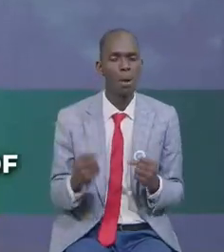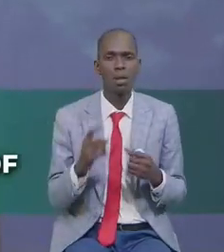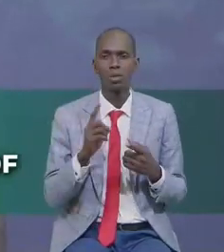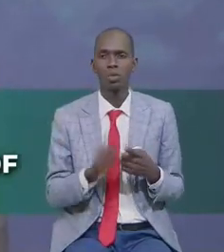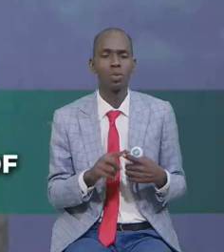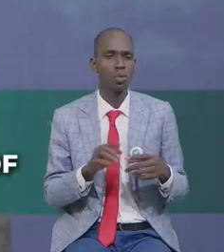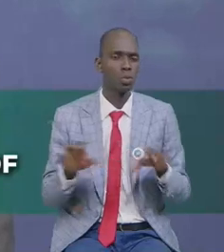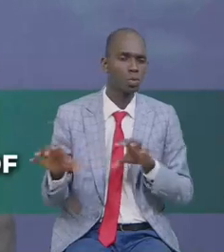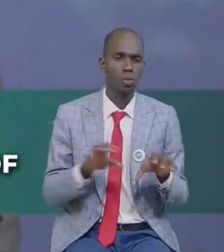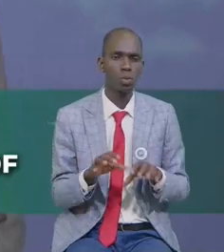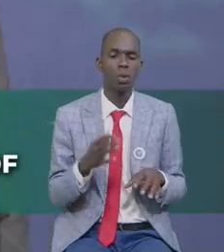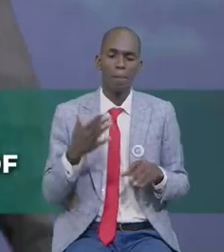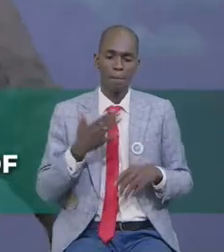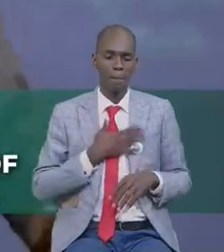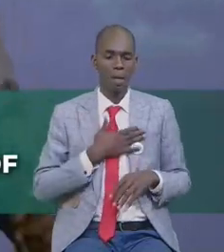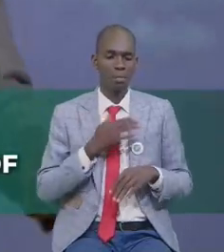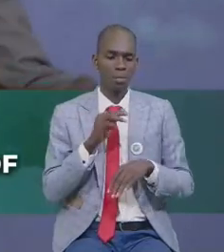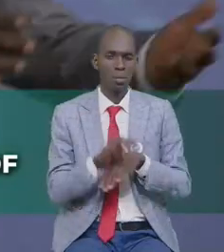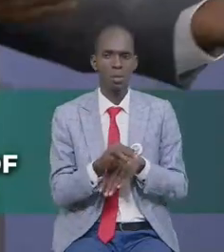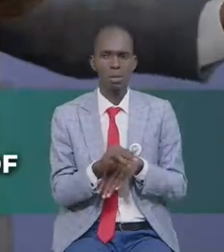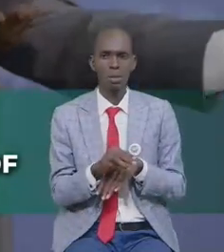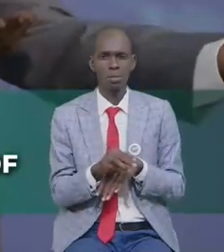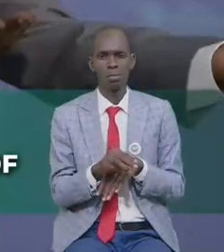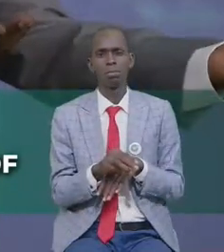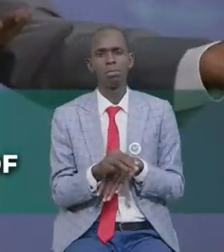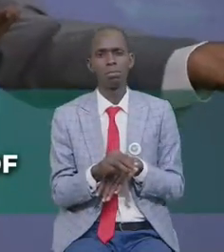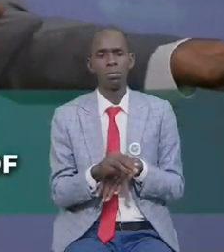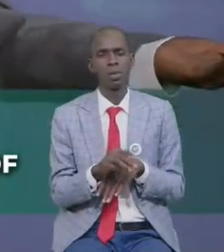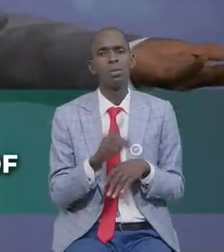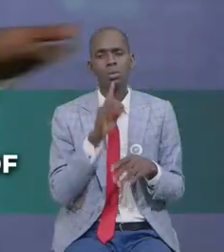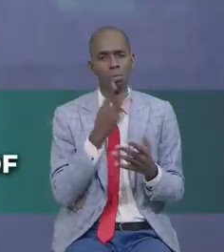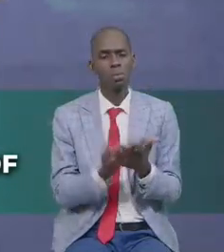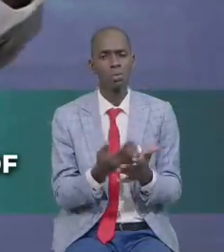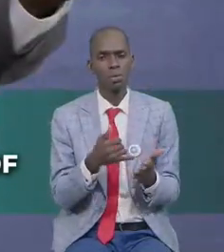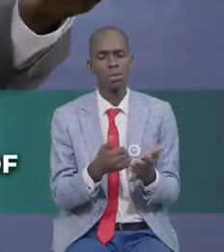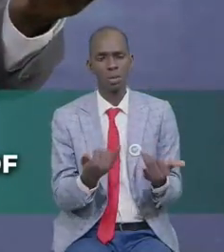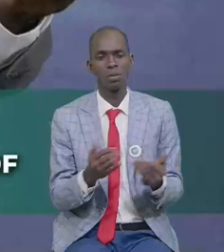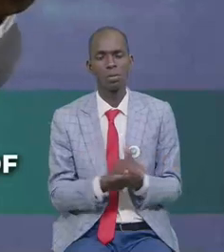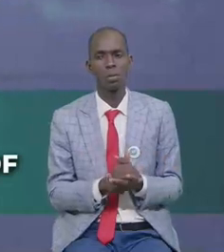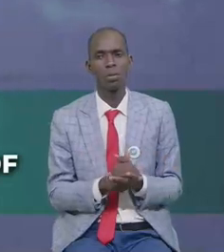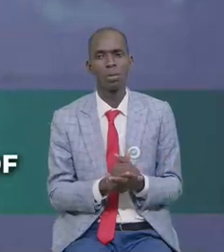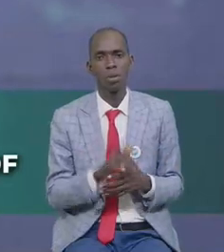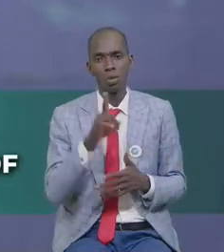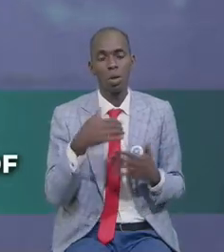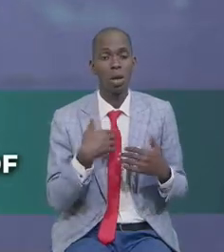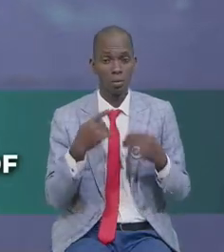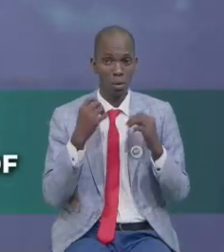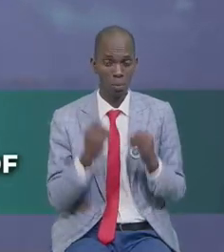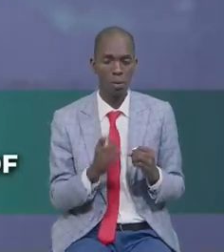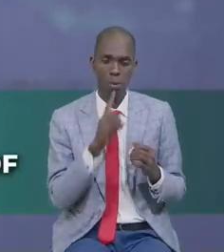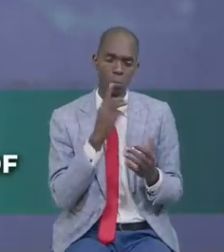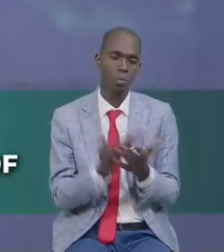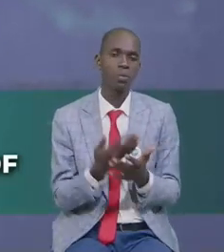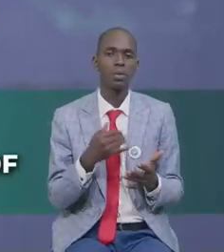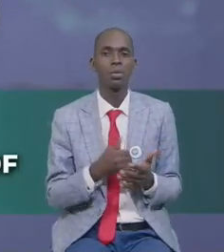mon ministère. J'ai dit, je t'entends. Prouve-le. Prouve-le. Tu as la puissance. Prouve-le. Tu